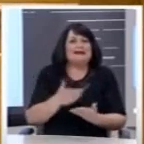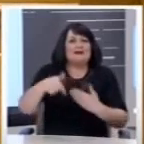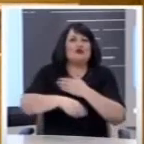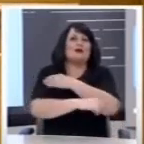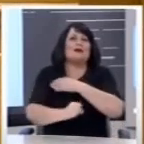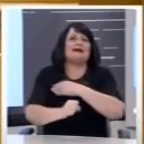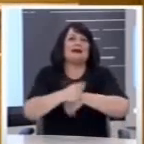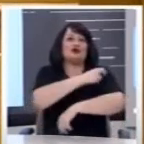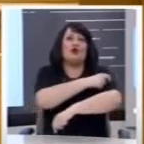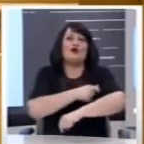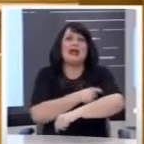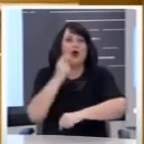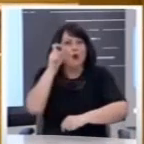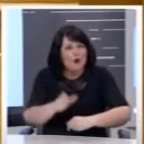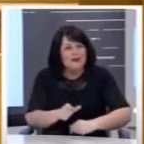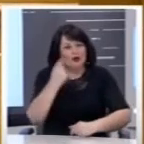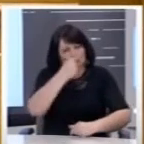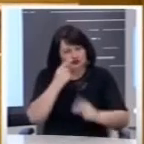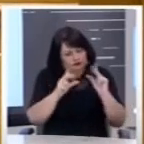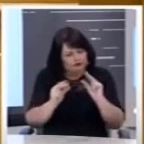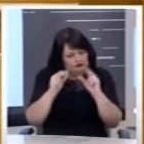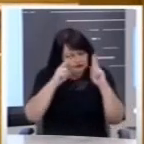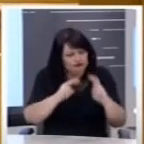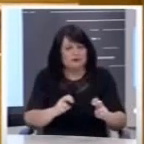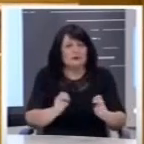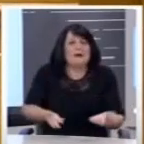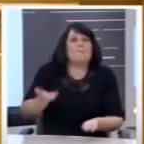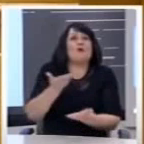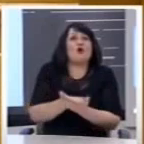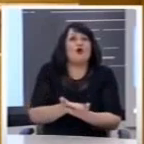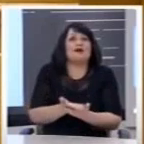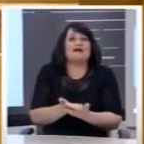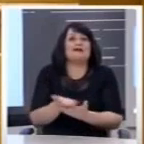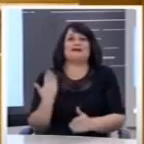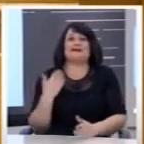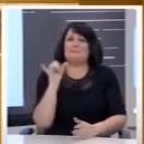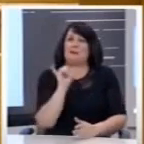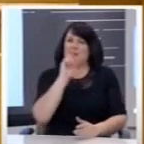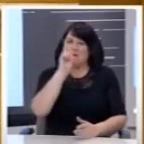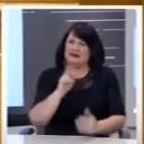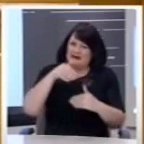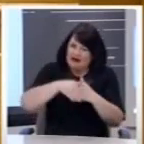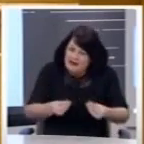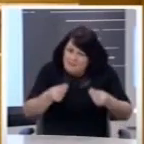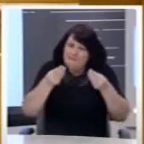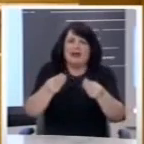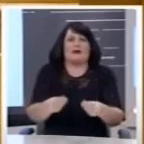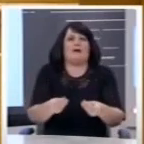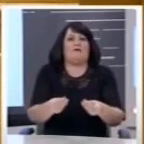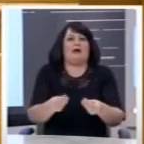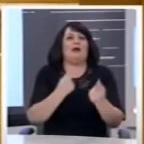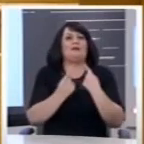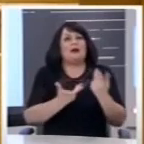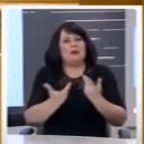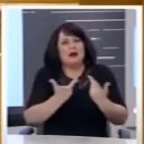Γενικός Γραμματέας του ΟΗΕ, και ήταν η πρόταση με την οποία προσήλθε την Πέμπτη προς την Παρασκευή το βράδυ στη